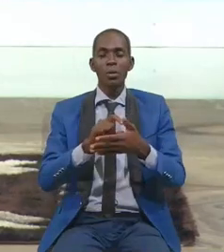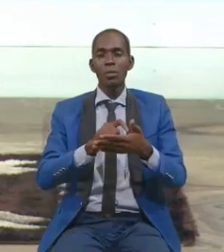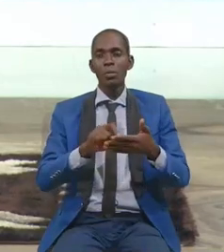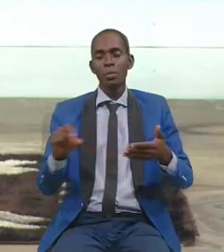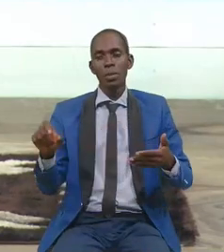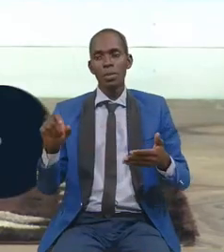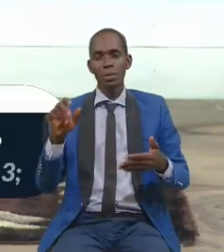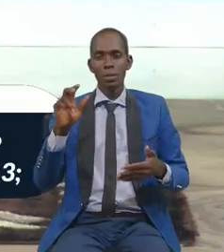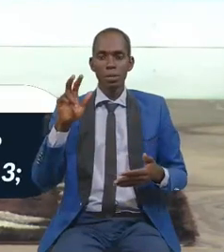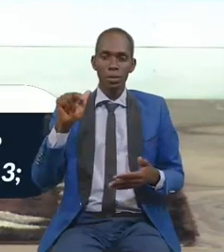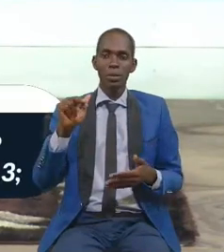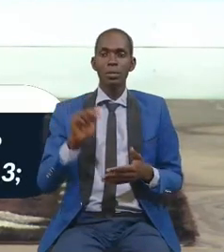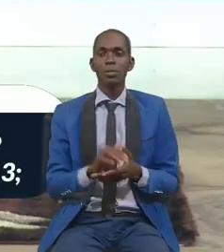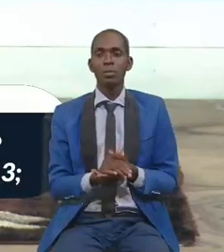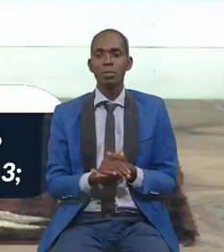Romains 14, 13.